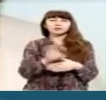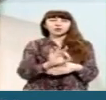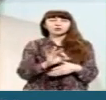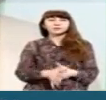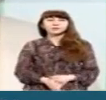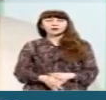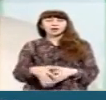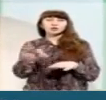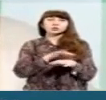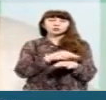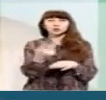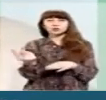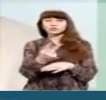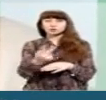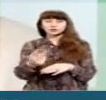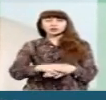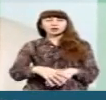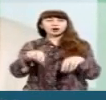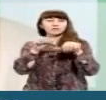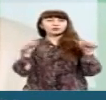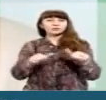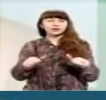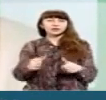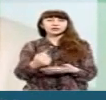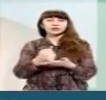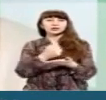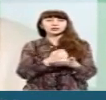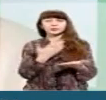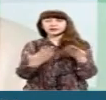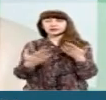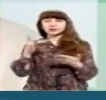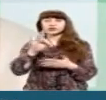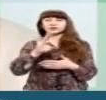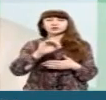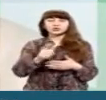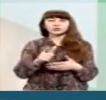алынатын болса, қосымша сату жөніндегі шешім талап етіледі.